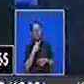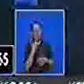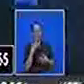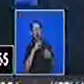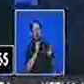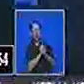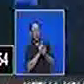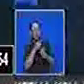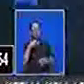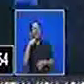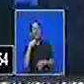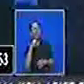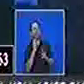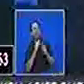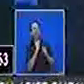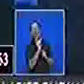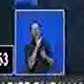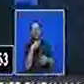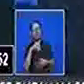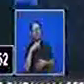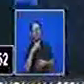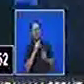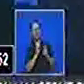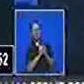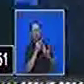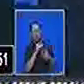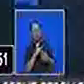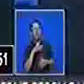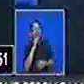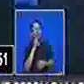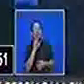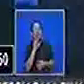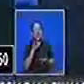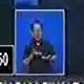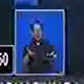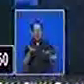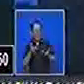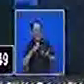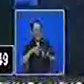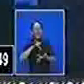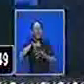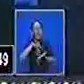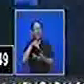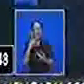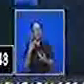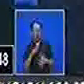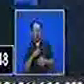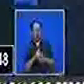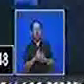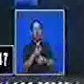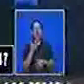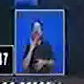PU. Kondisi-kondisi alam yang hari ini terjadi. Maka 5 waduk yang